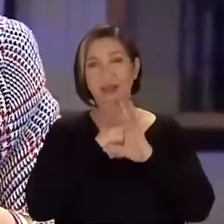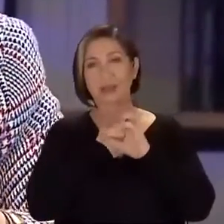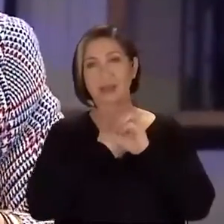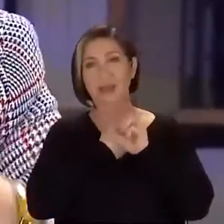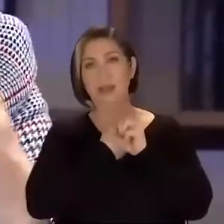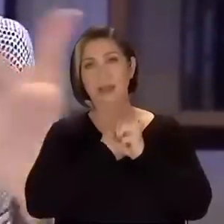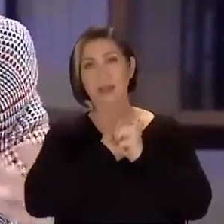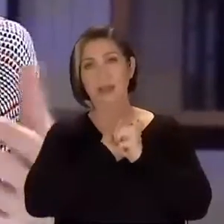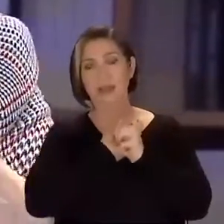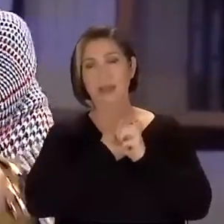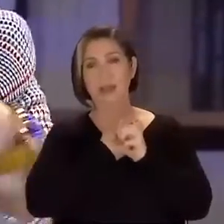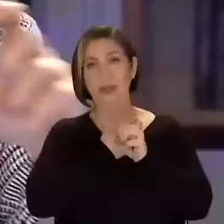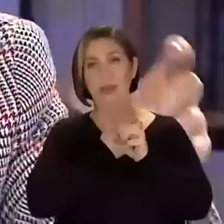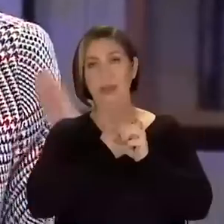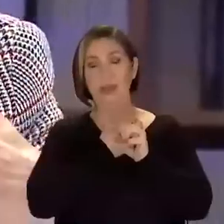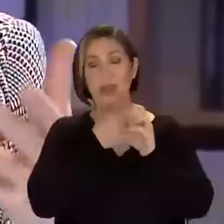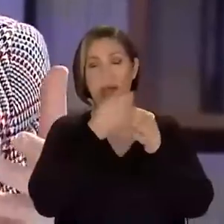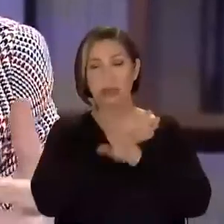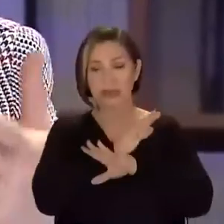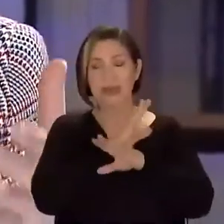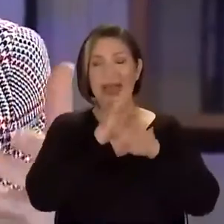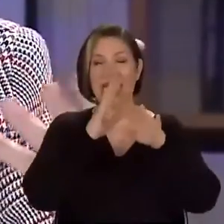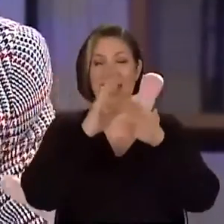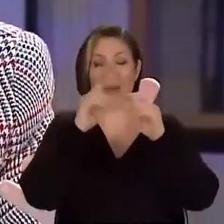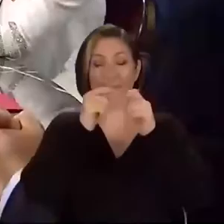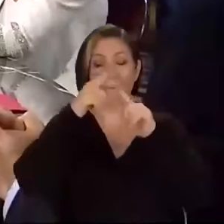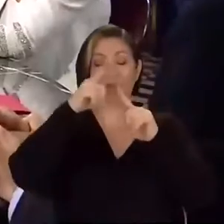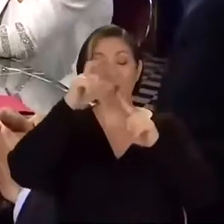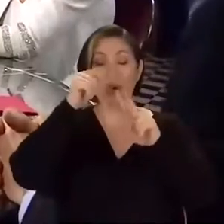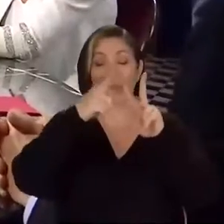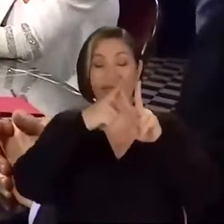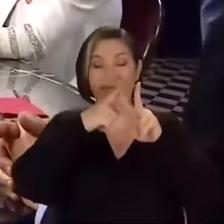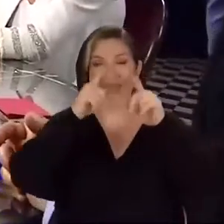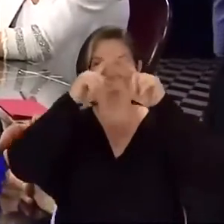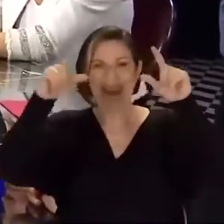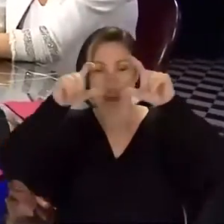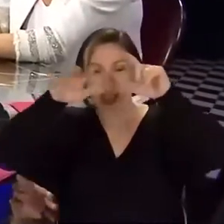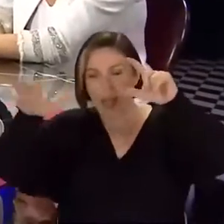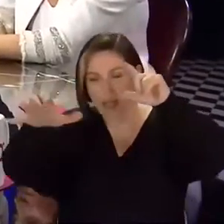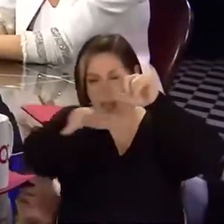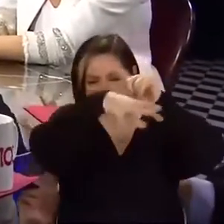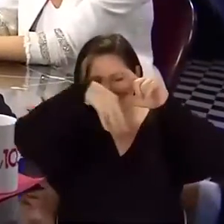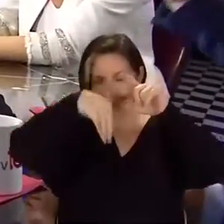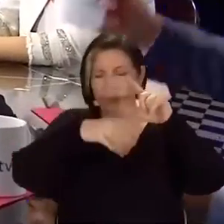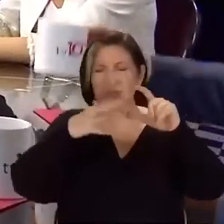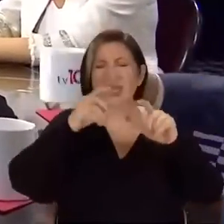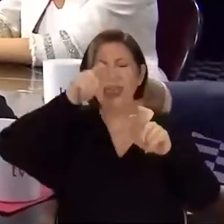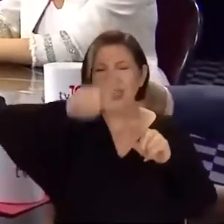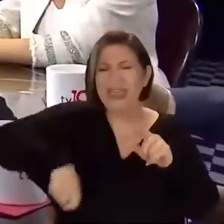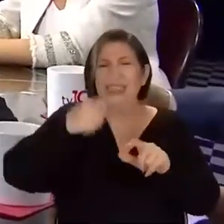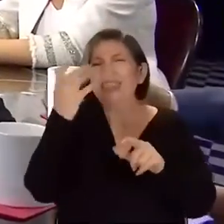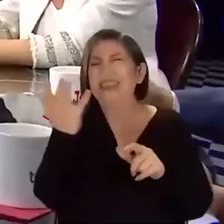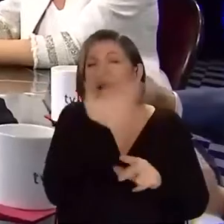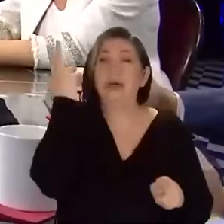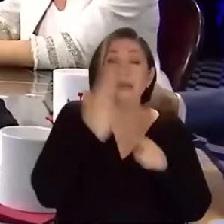aslında Bitcoin jenerik ismi altında topladığımız bu paralar çok yakın, belki kredi kartından çok daha hızlı